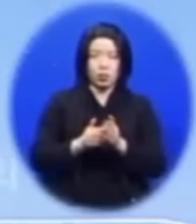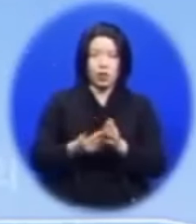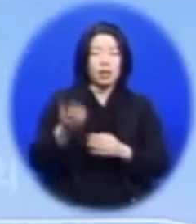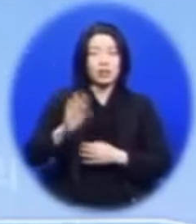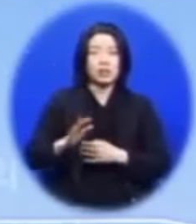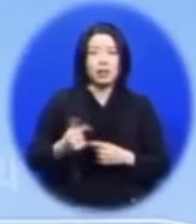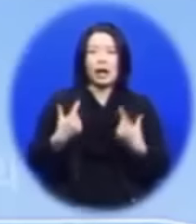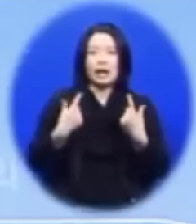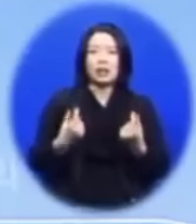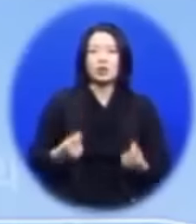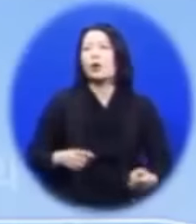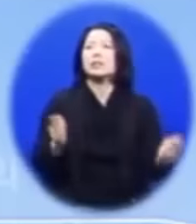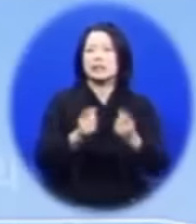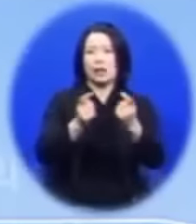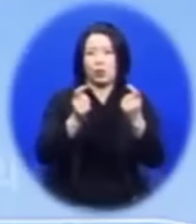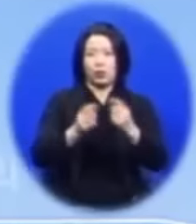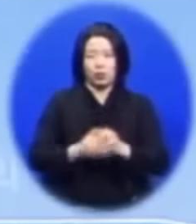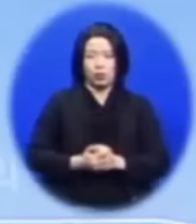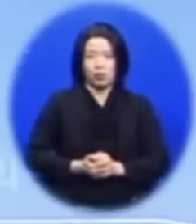여전히